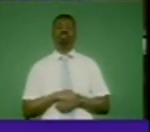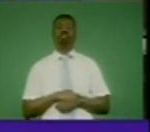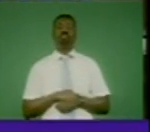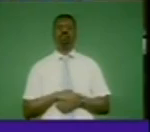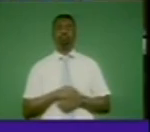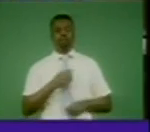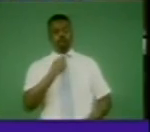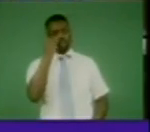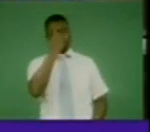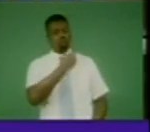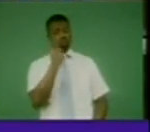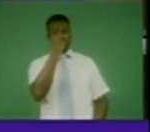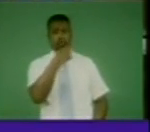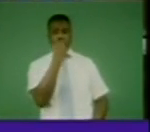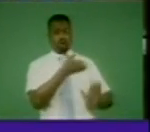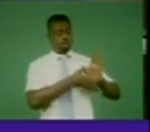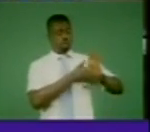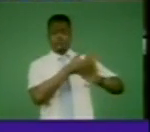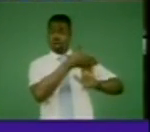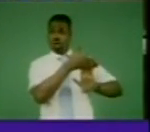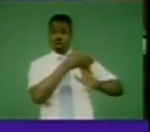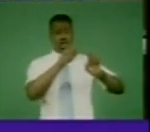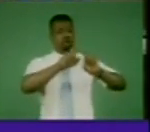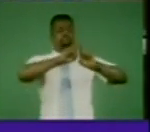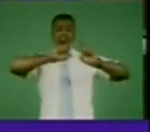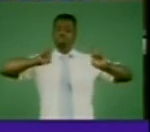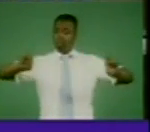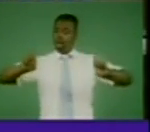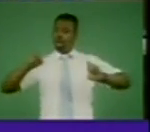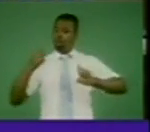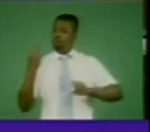Sura ya kwanza ilikuwa ina ibara ya kwanza mpaka ya kumi.